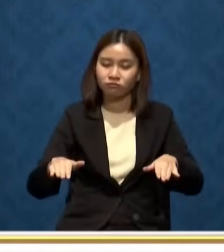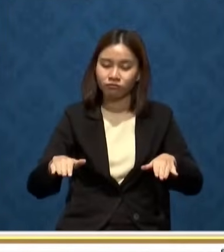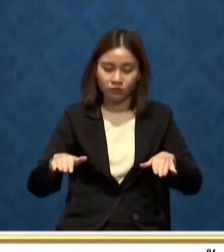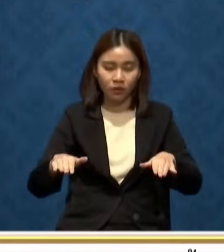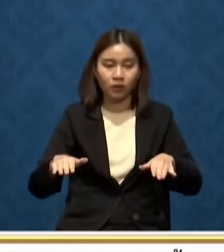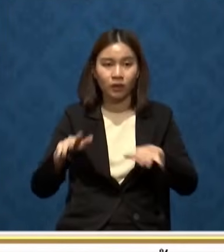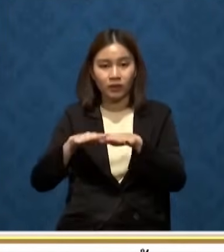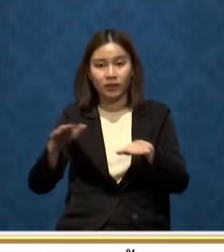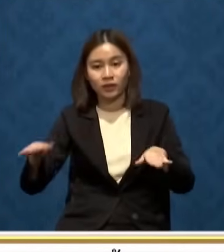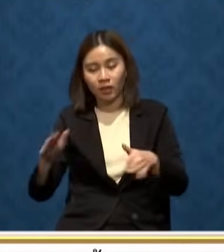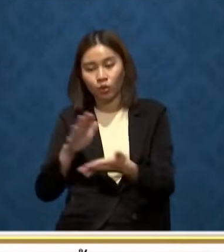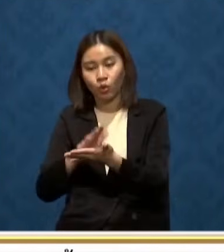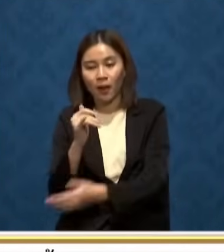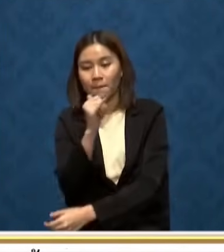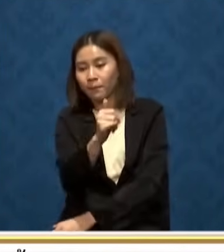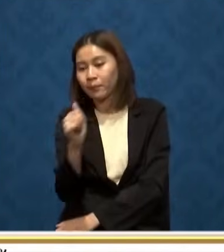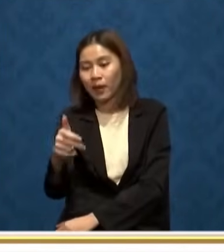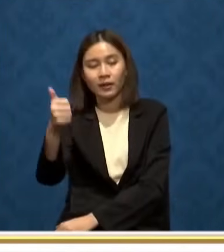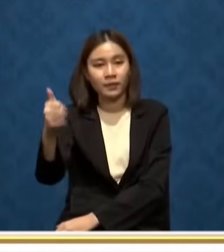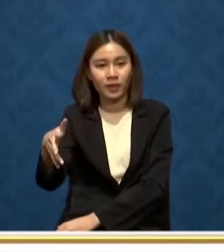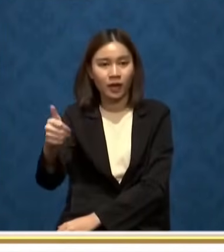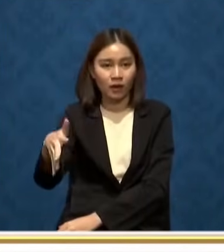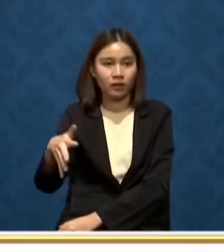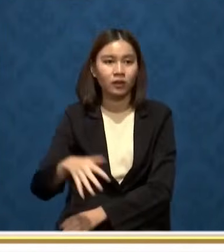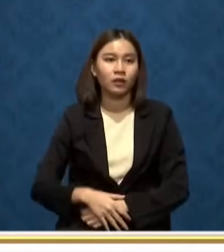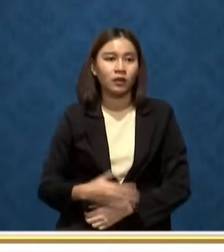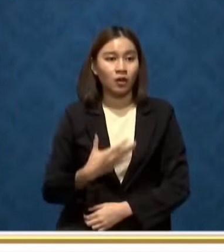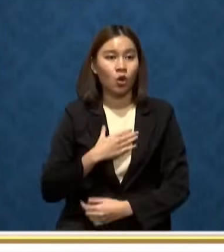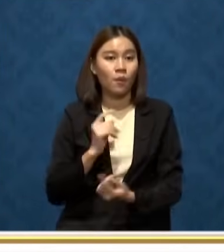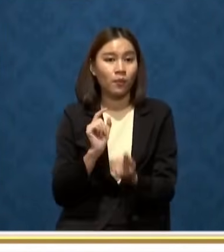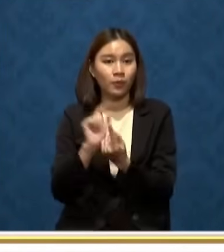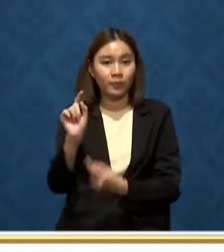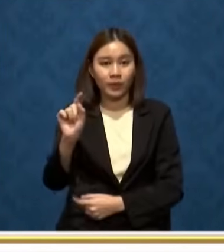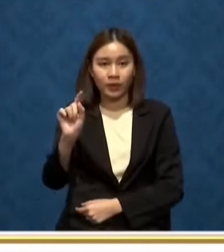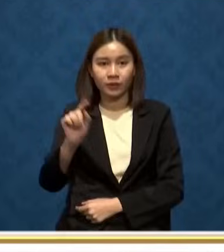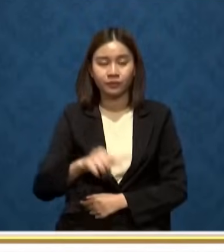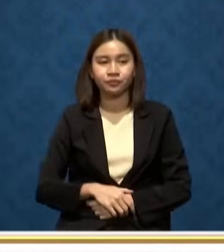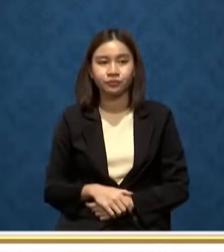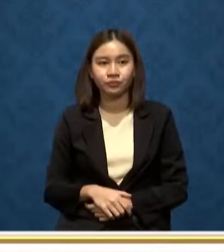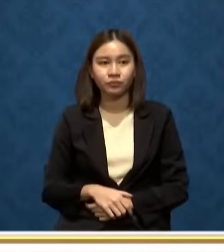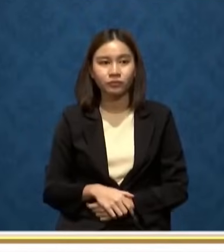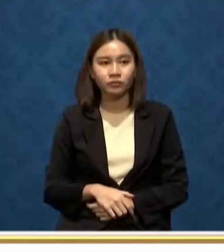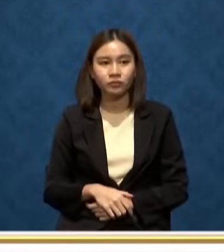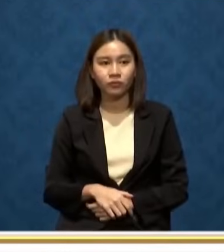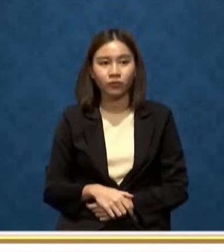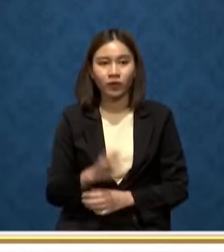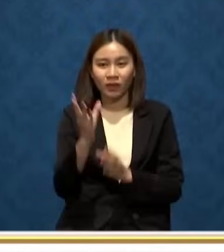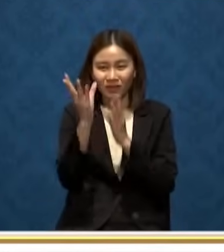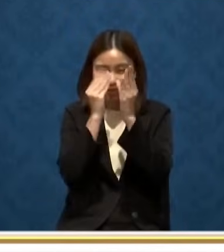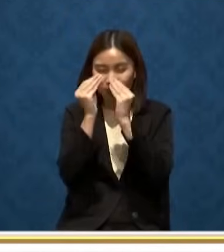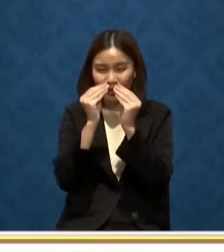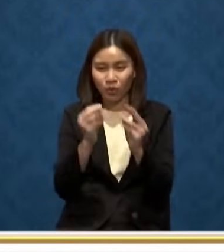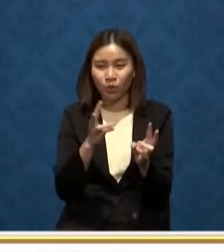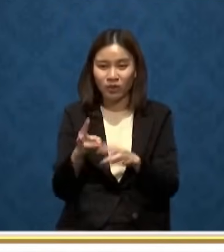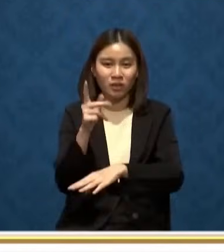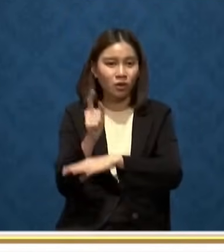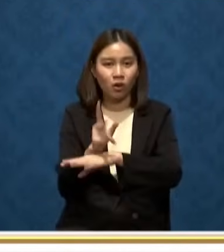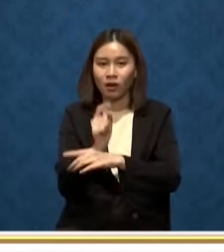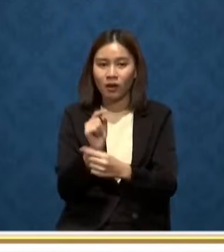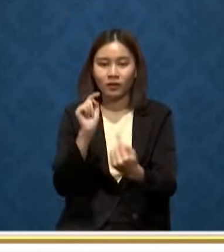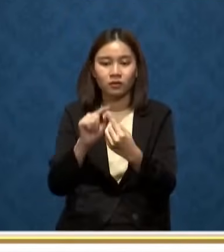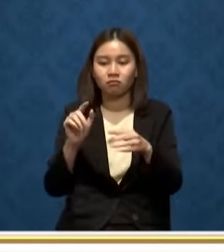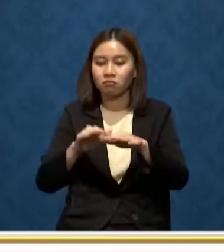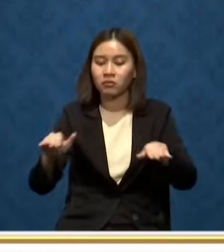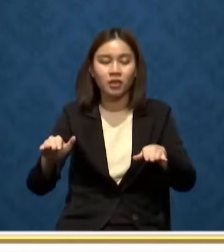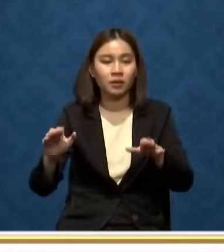ๆไม่สามารถออกไปเรียนที่โรงเรียนได้และเราก็พบว่าสื่อการเรียนรู้แบบออนไลน์เนี่ยไปไม่ถึงเด็กค่ะ